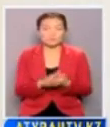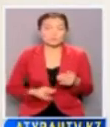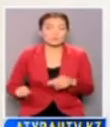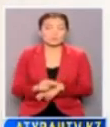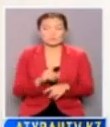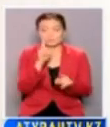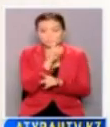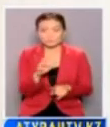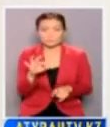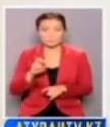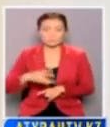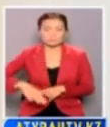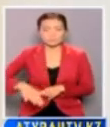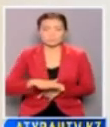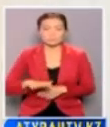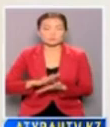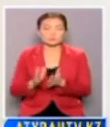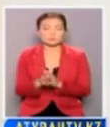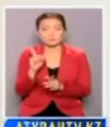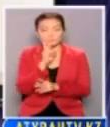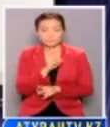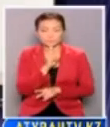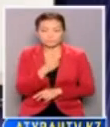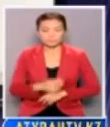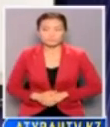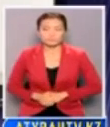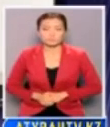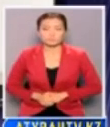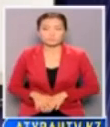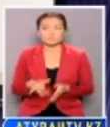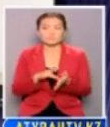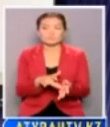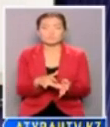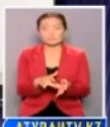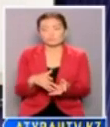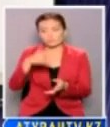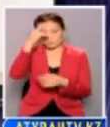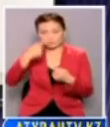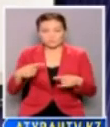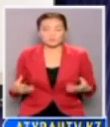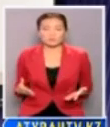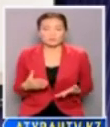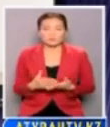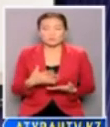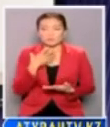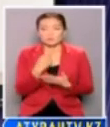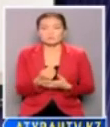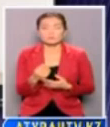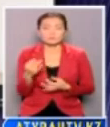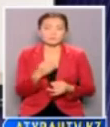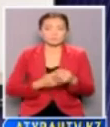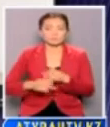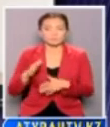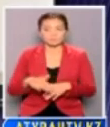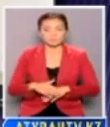қасиетімен ерекшеленетін бұл көлдің халі әзірге мүшкіл. Біздің туризмде эксперттер бар, бізге өзіміз хабарласып отырамыз, біз